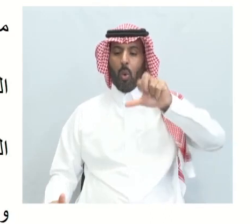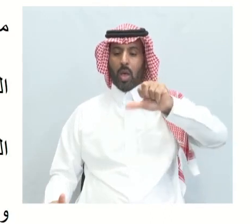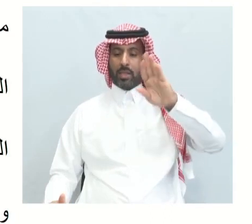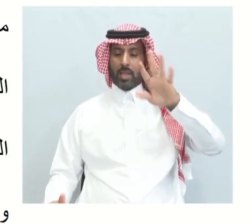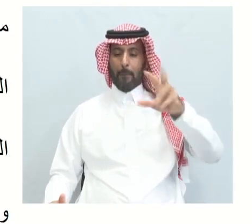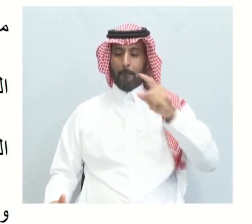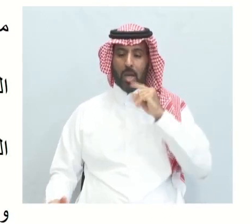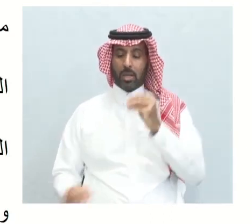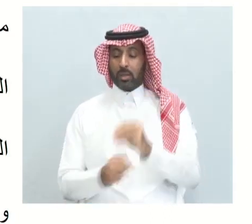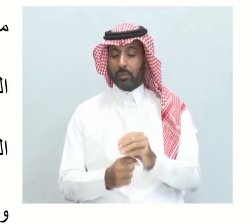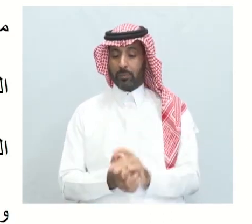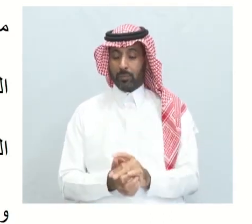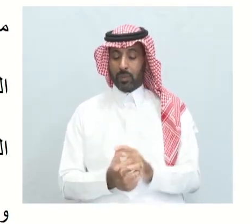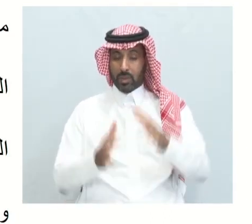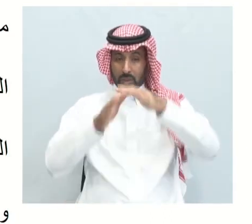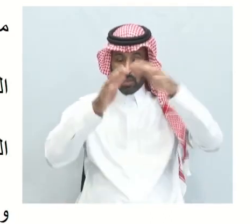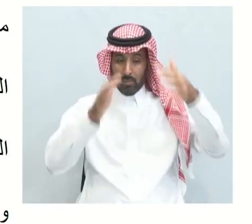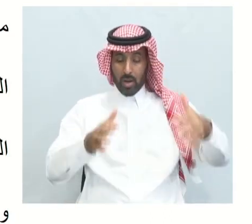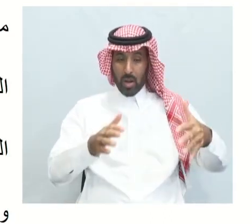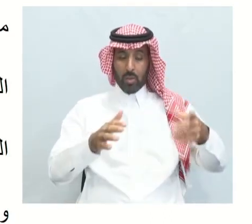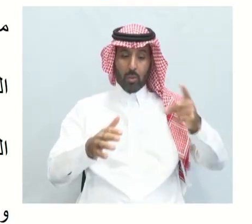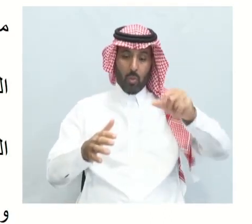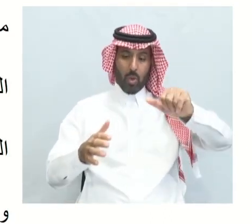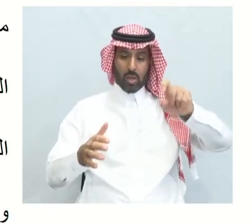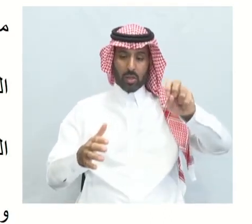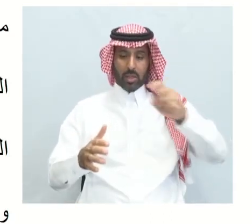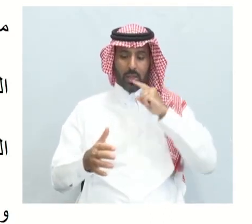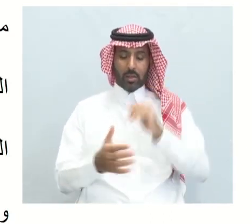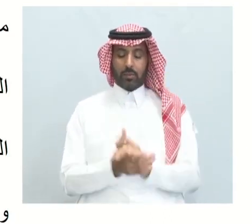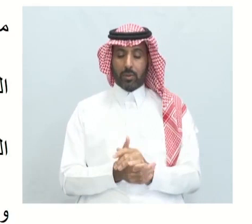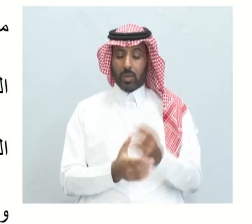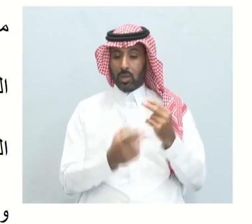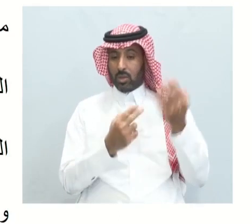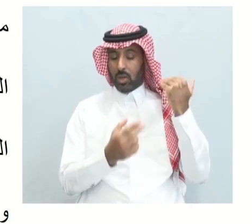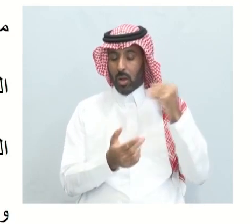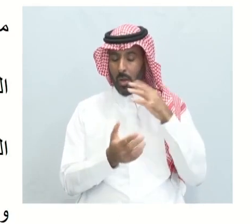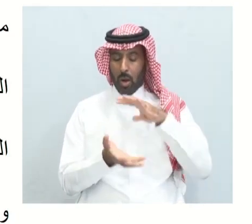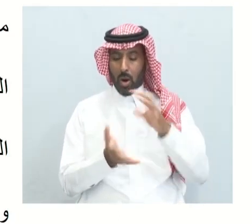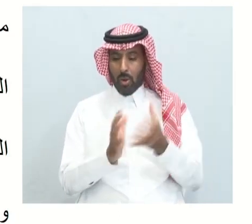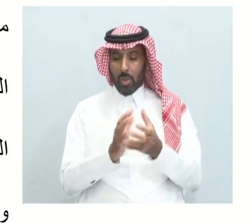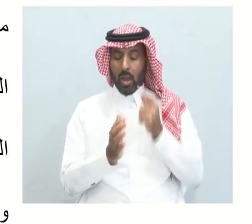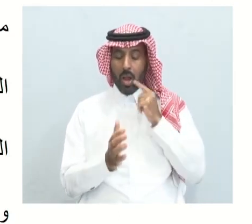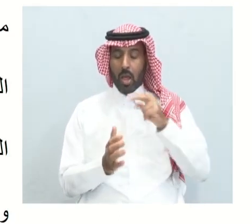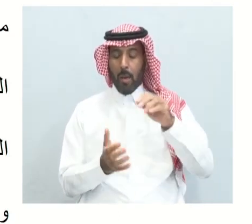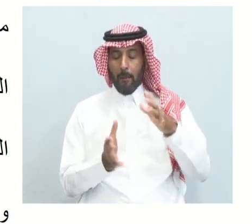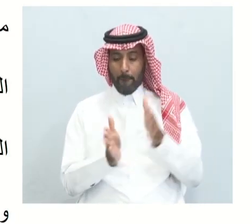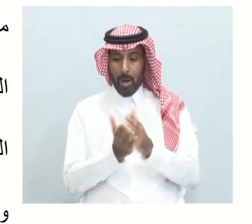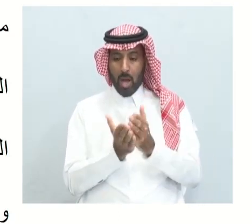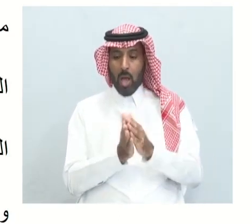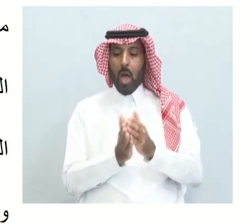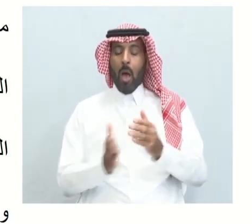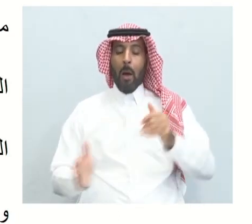وقد ورد ذكر جبل طويق في موسوعه ياقوت الجغرافيه للقرن الثال عشر تحت